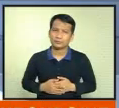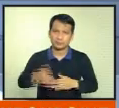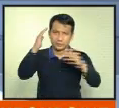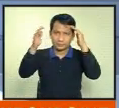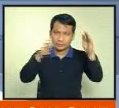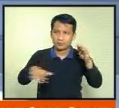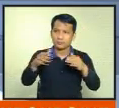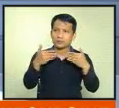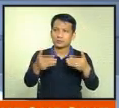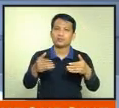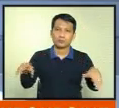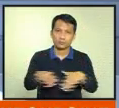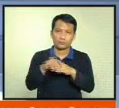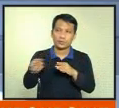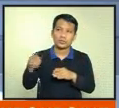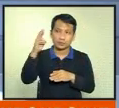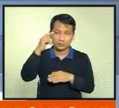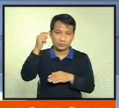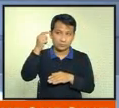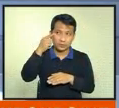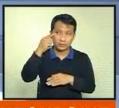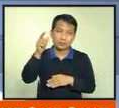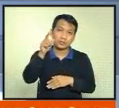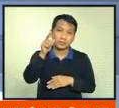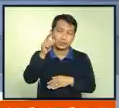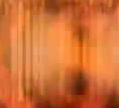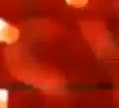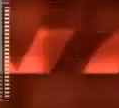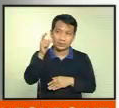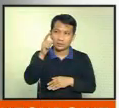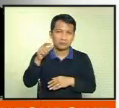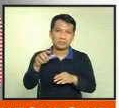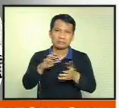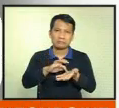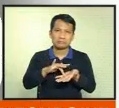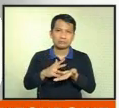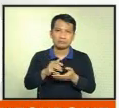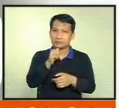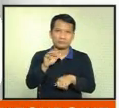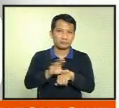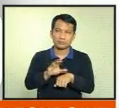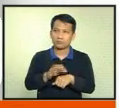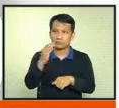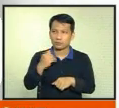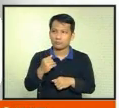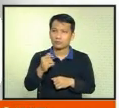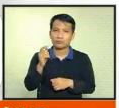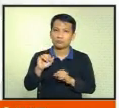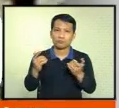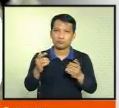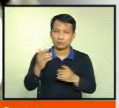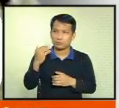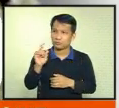Hola mga kapatid, natuloy din ang kasal ni Richard Gutierrez at Sarah Lahbati. Pero civil at hindi ingranding church wedding ang nangyari. Wala pang 20 dumalo